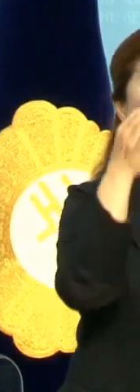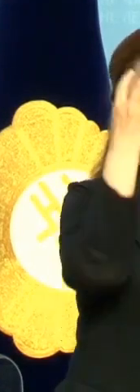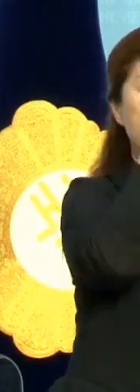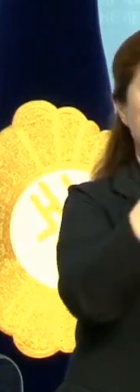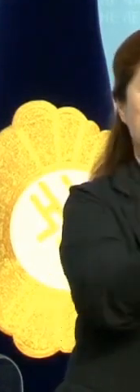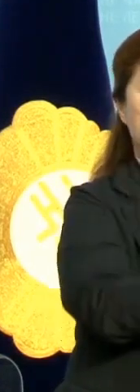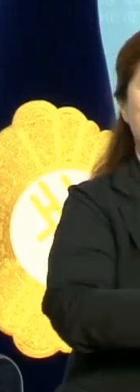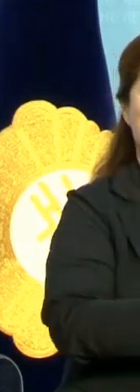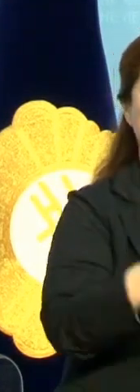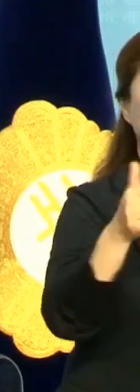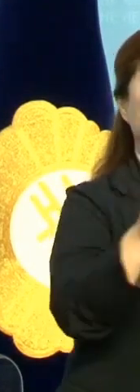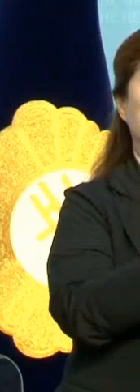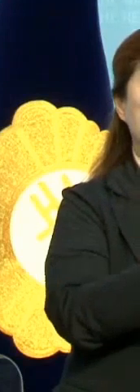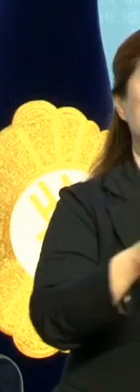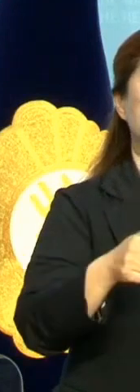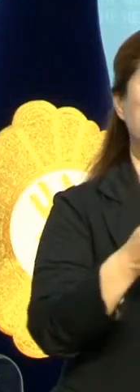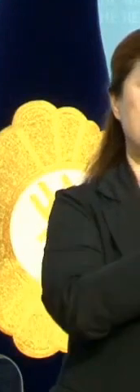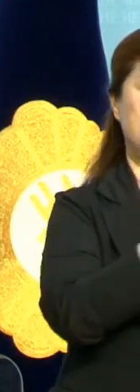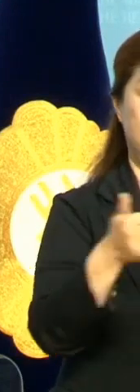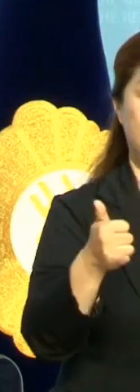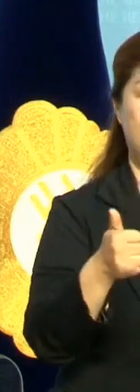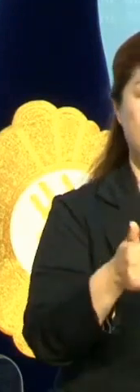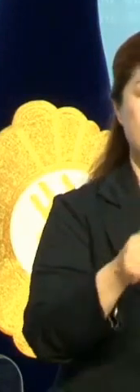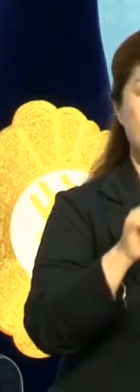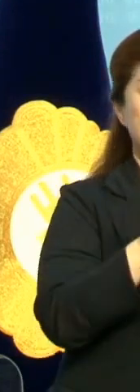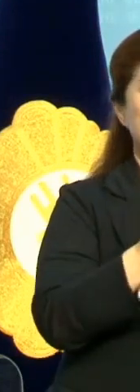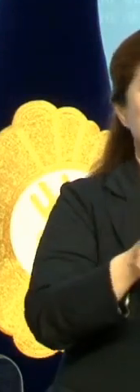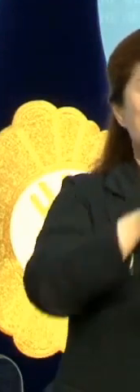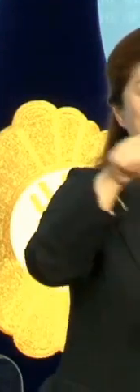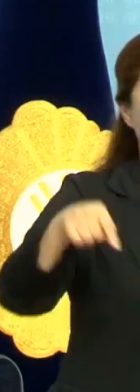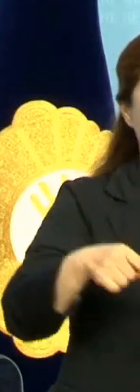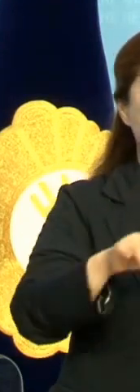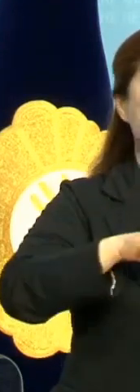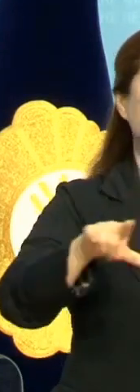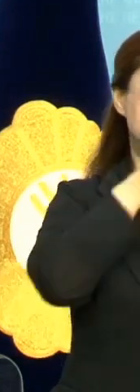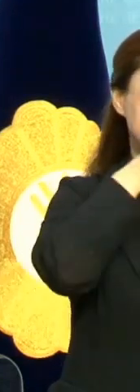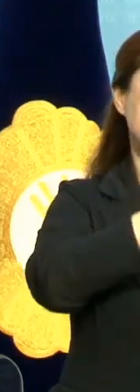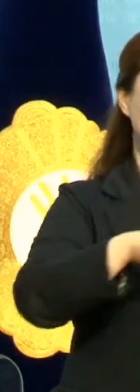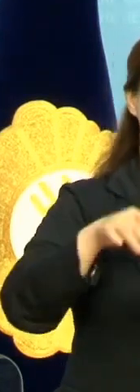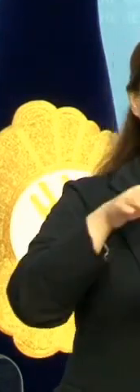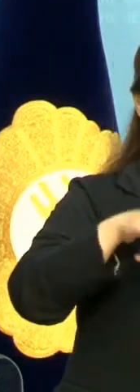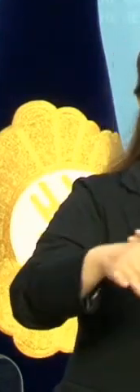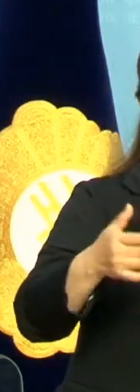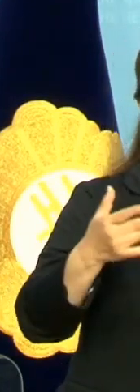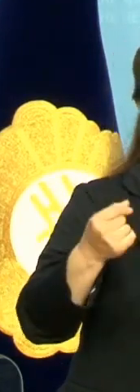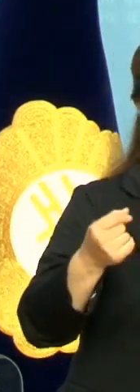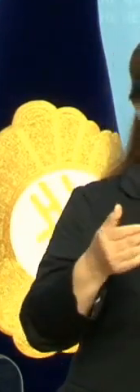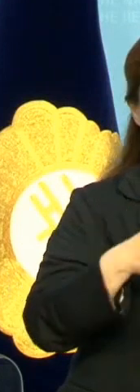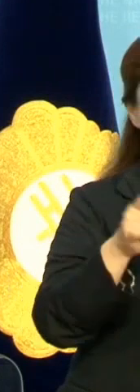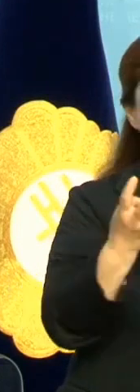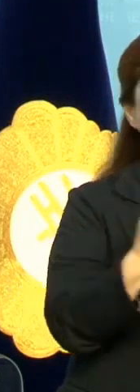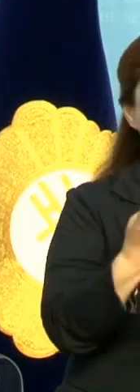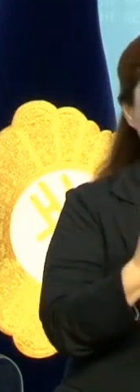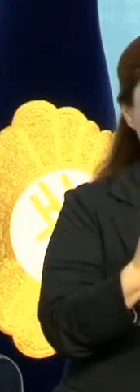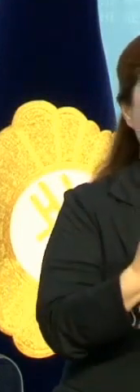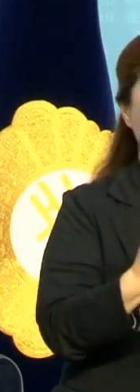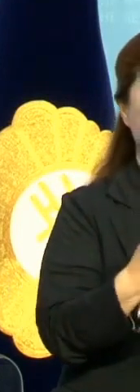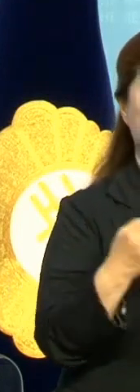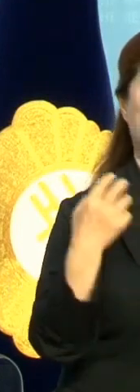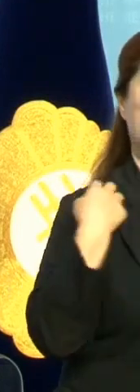김용범 금융위 부위원장은 증권사 리포트 평균되는 방식도 하나의 방법이라며